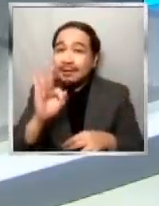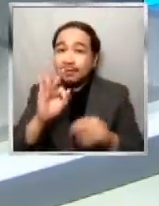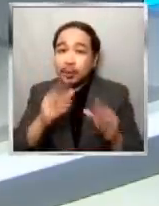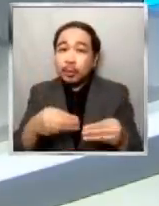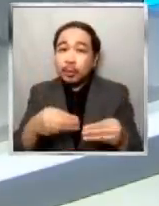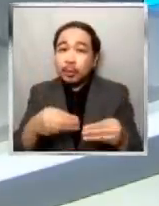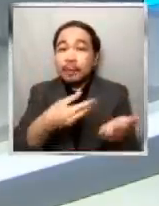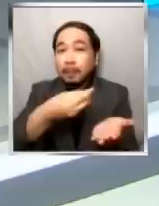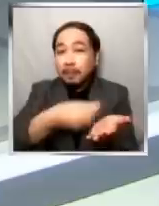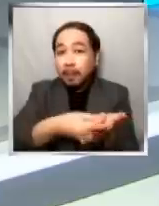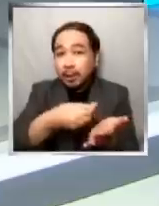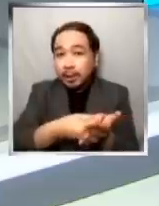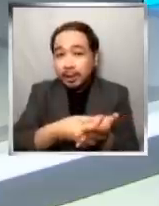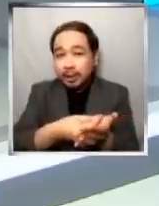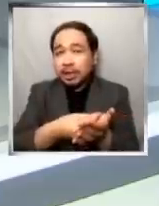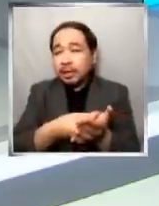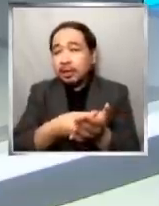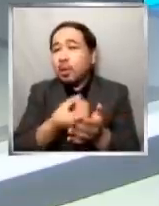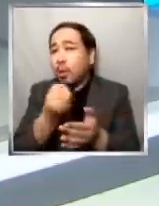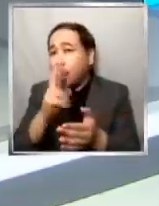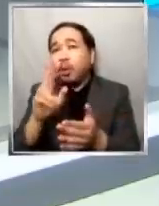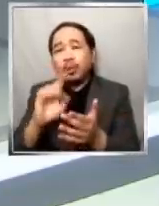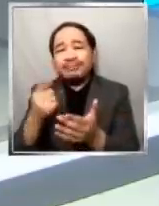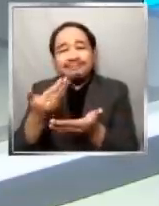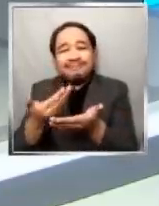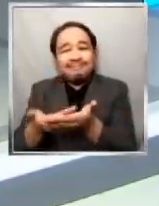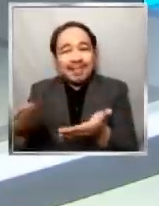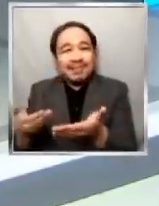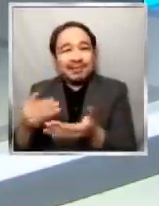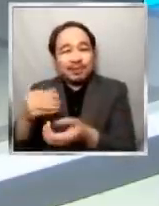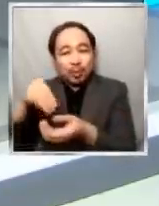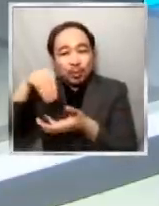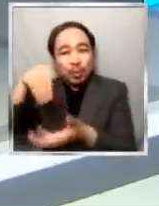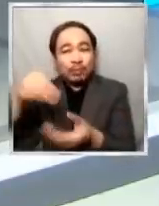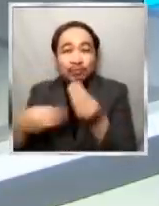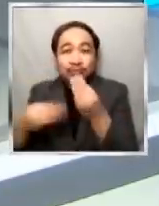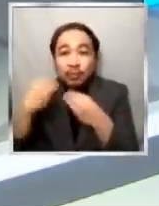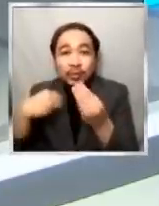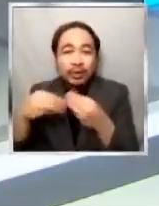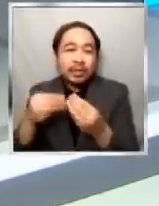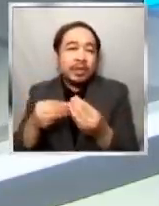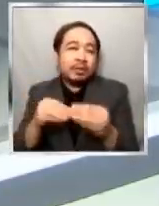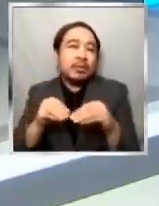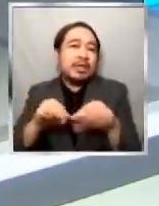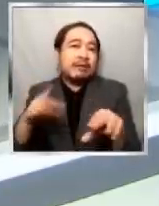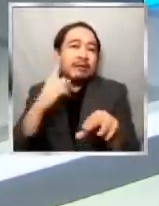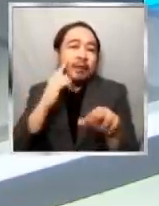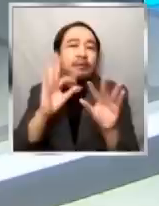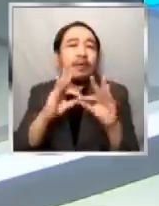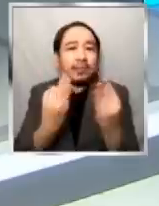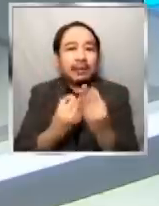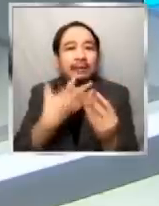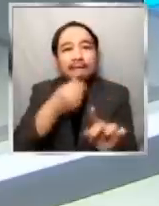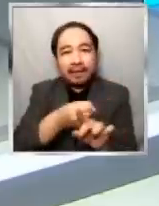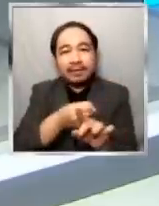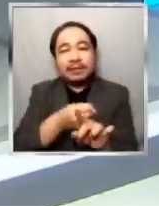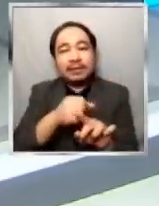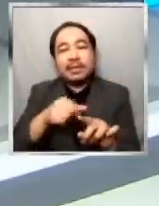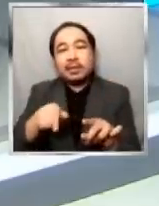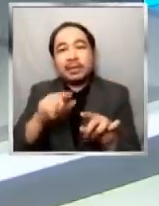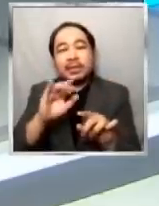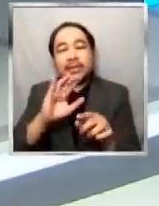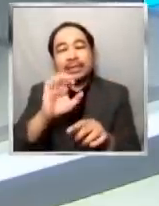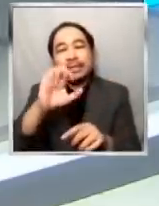ang 1,000 kada taong ayuda sa mga pinaka-apektado ng ECQ. Ang tanong, sakaling palawigin pa ang paghihigpit,